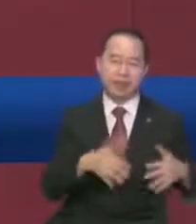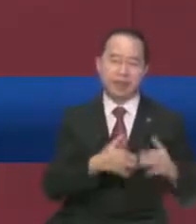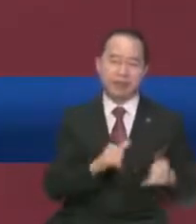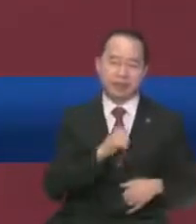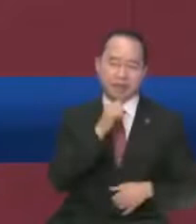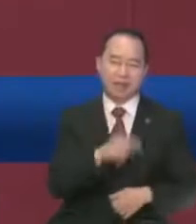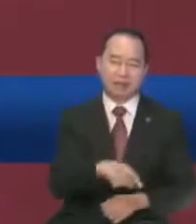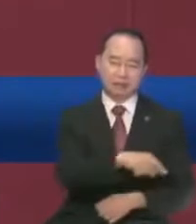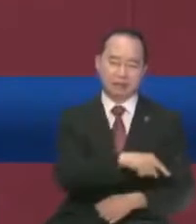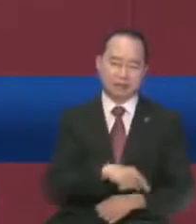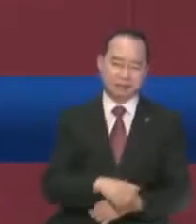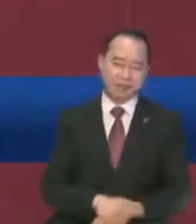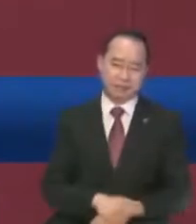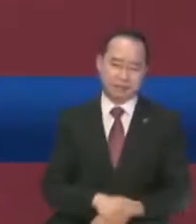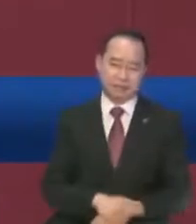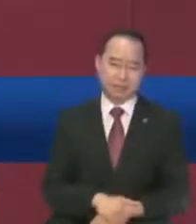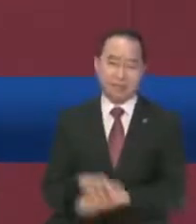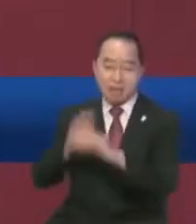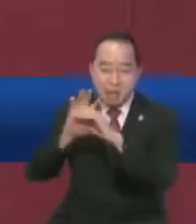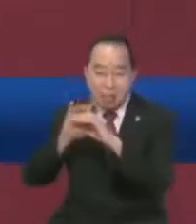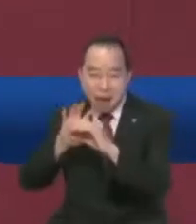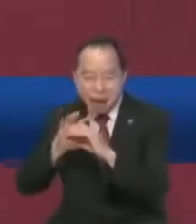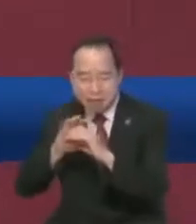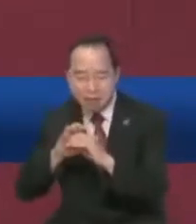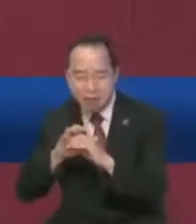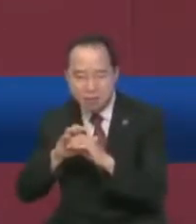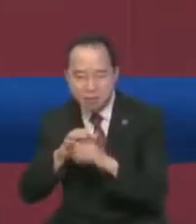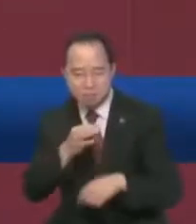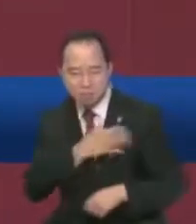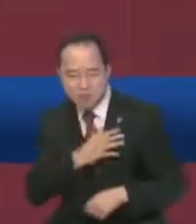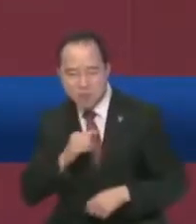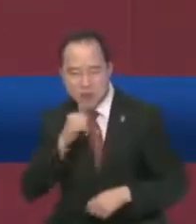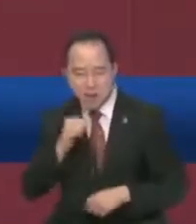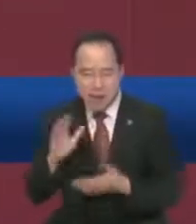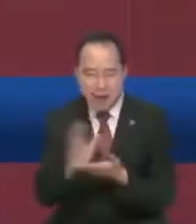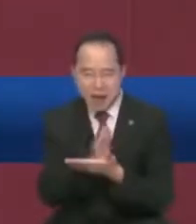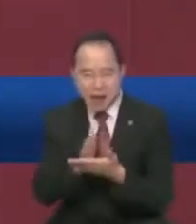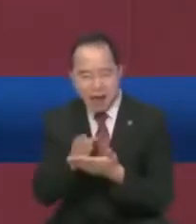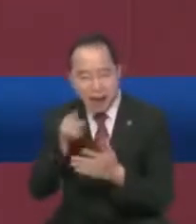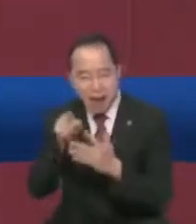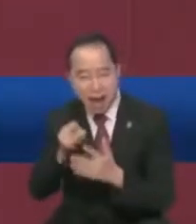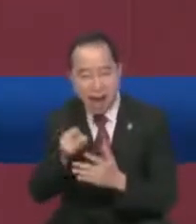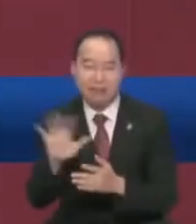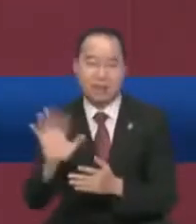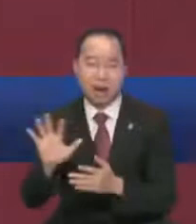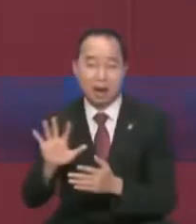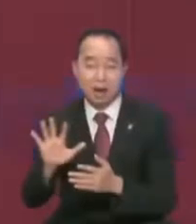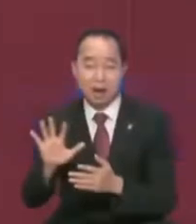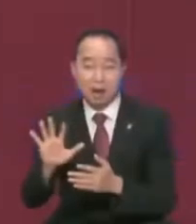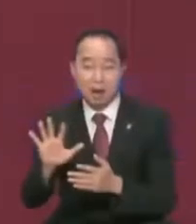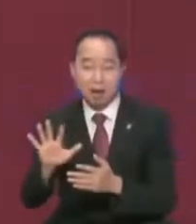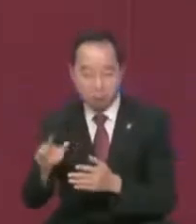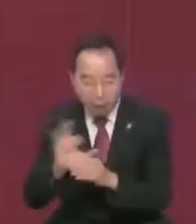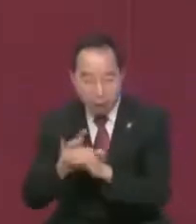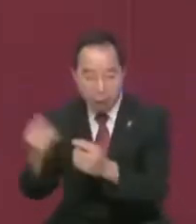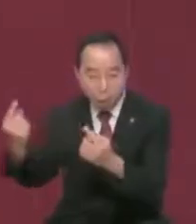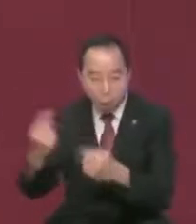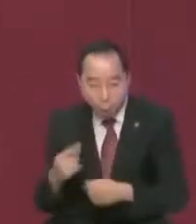바이러스는 사람을 가리지 않습니다. 그러나 그에 따른 고통은 평등하지 않습니다.